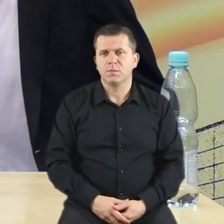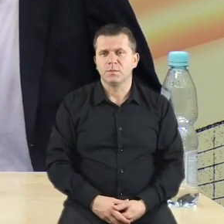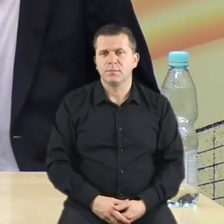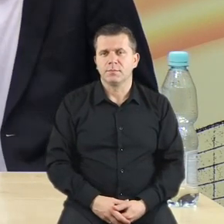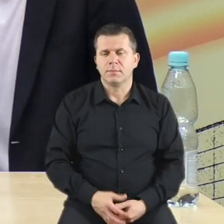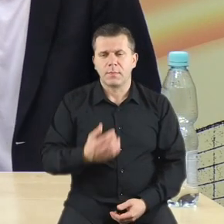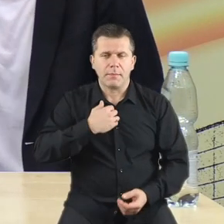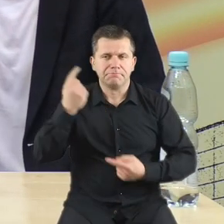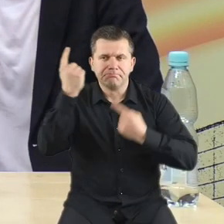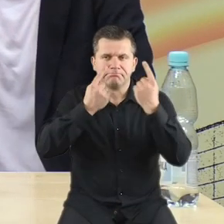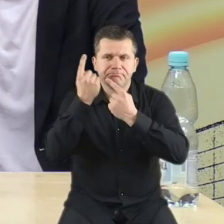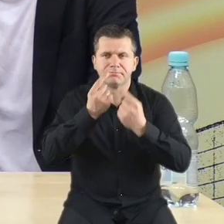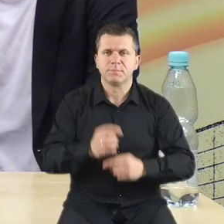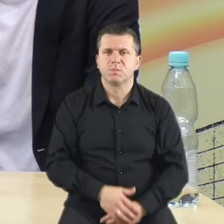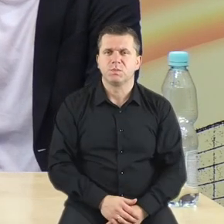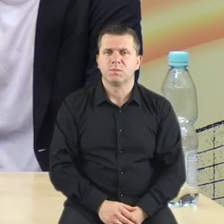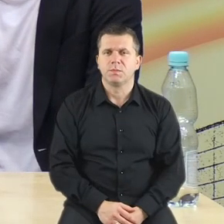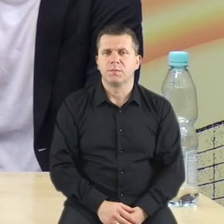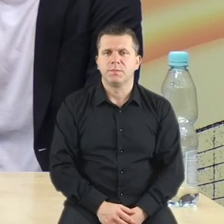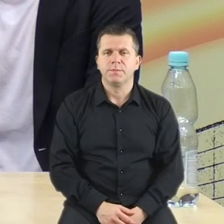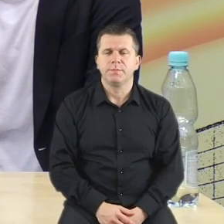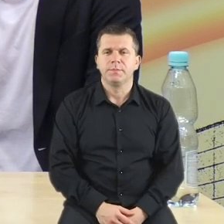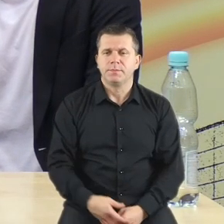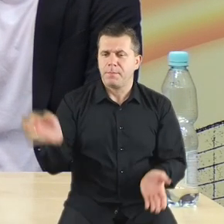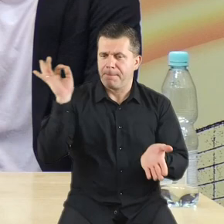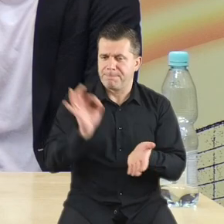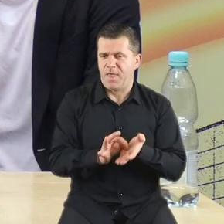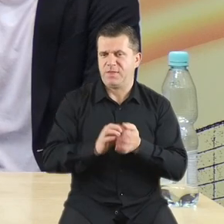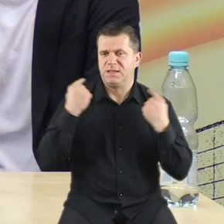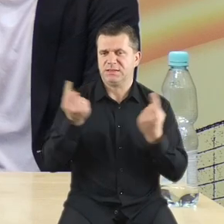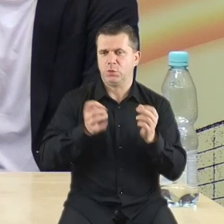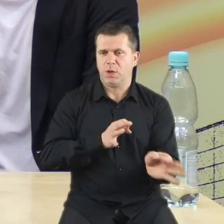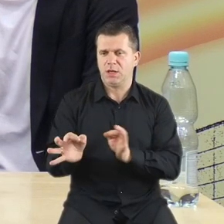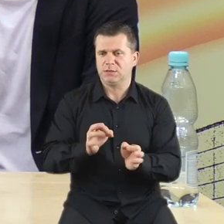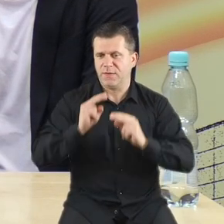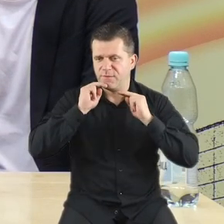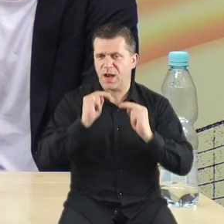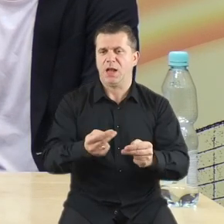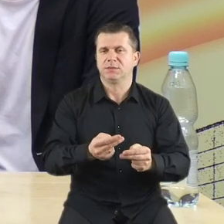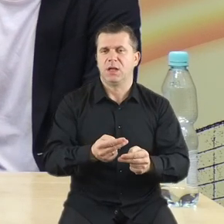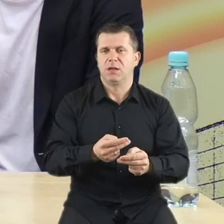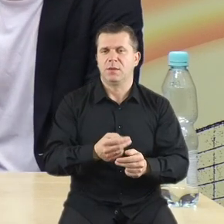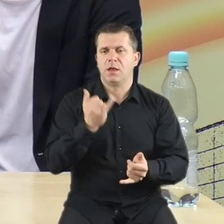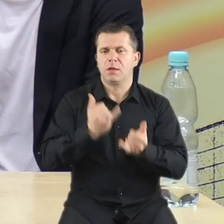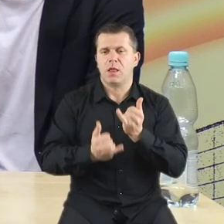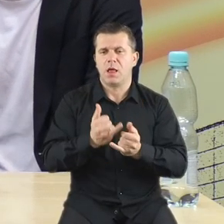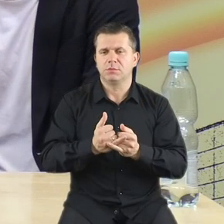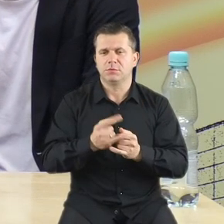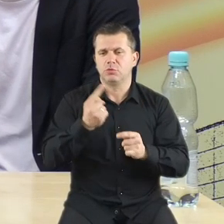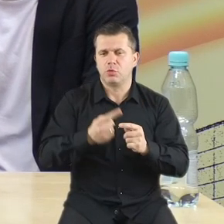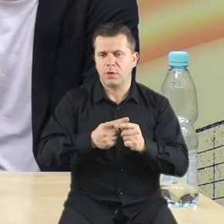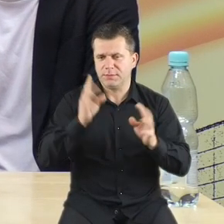że jakby pewne zjawiska historyczne wracają wtedy, kiedy zaciera się pamięć o tym, co było